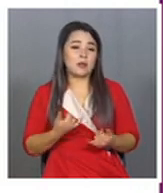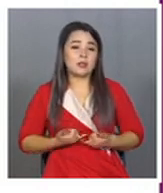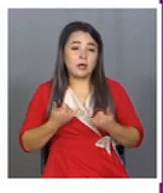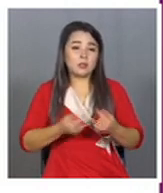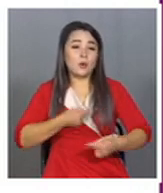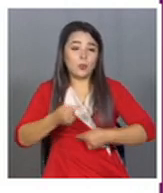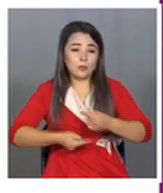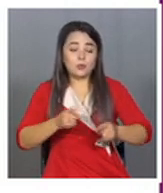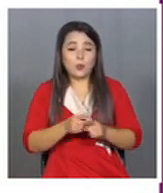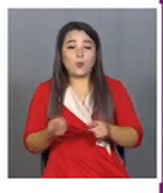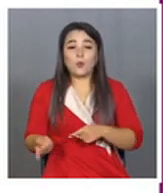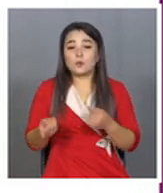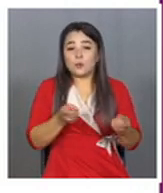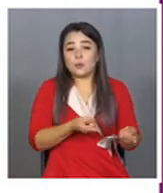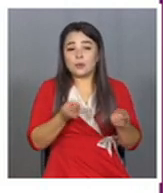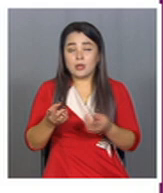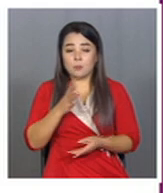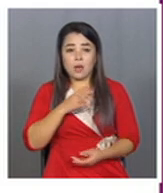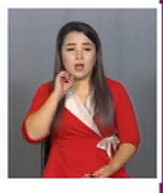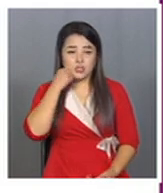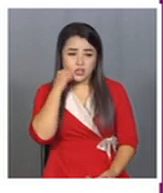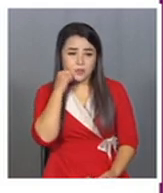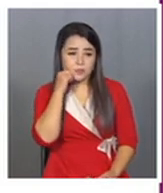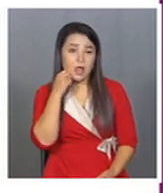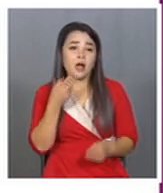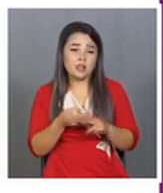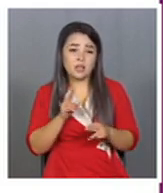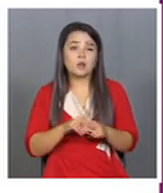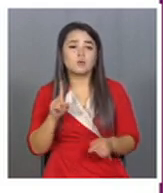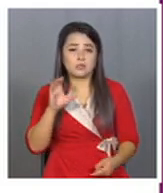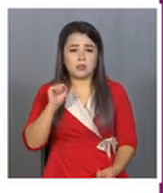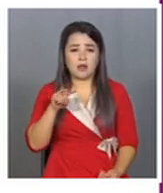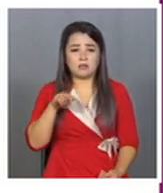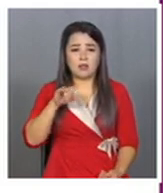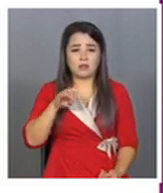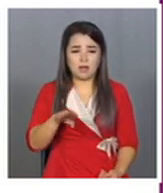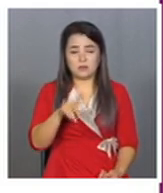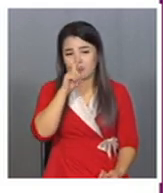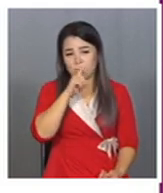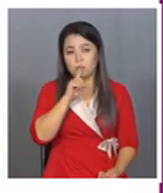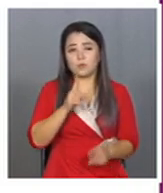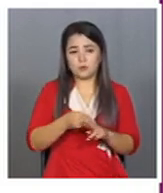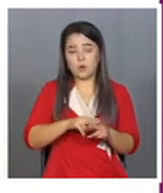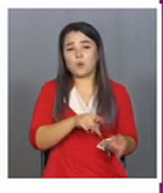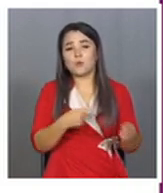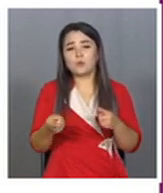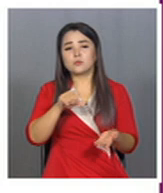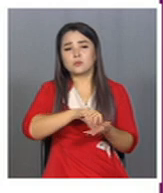көшіп қону болған. Әже, ал салтанат деген не? Бұған көшіп қонудың қатысы қанша?